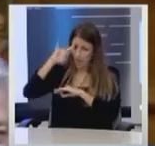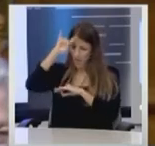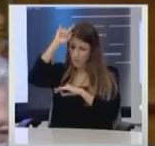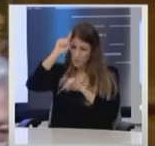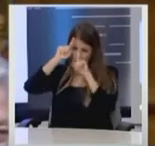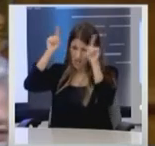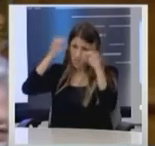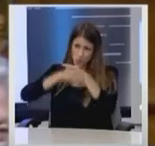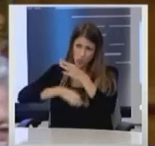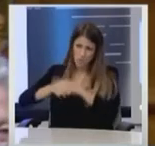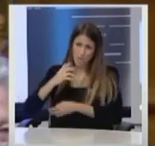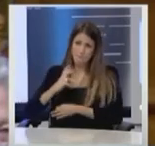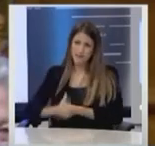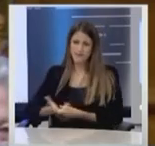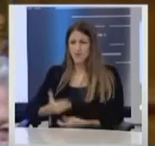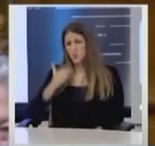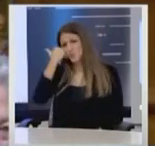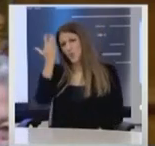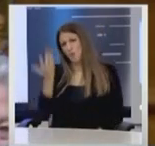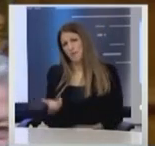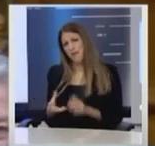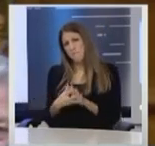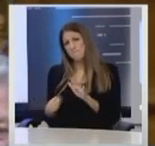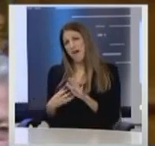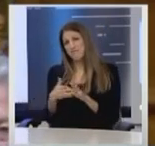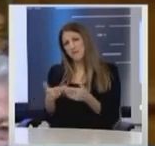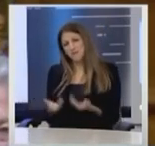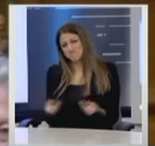να υβρίζει, να εξευτελίζει μια κοινωνική κατηγορία